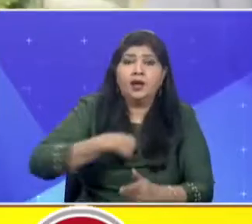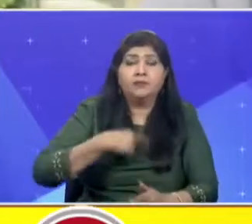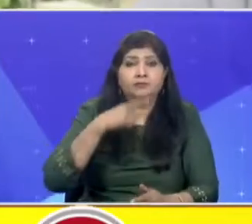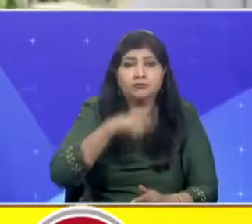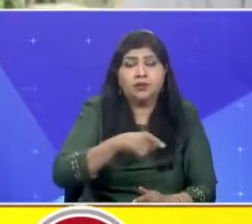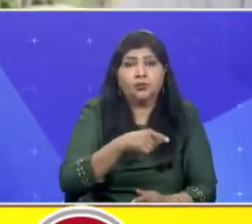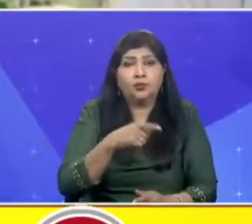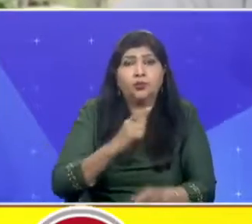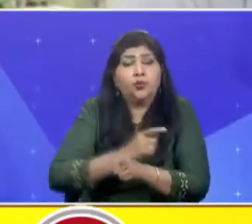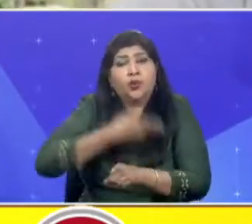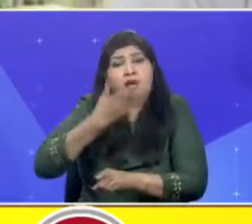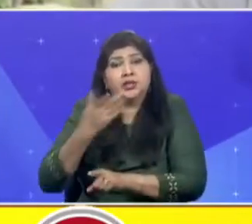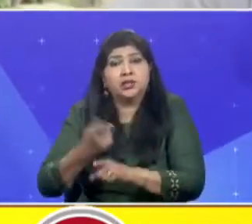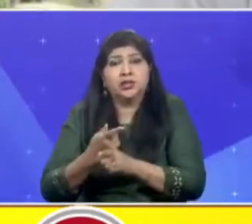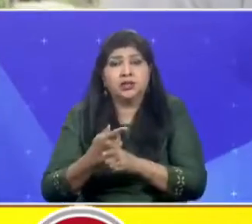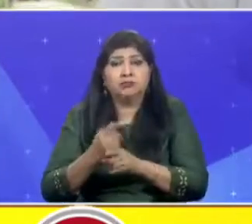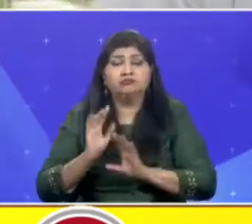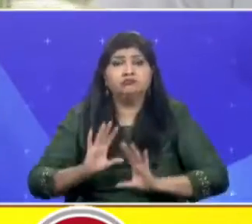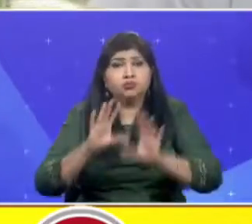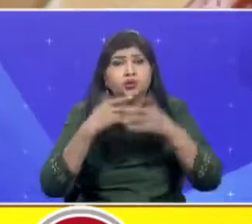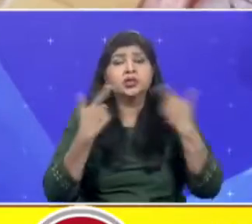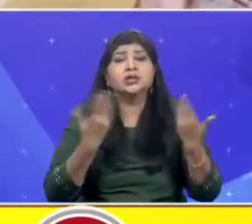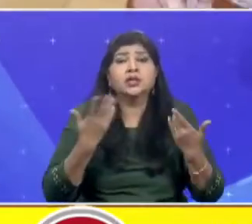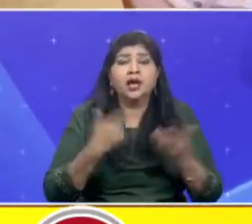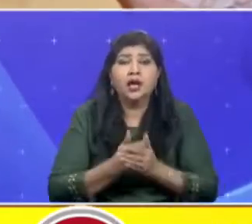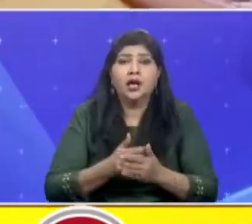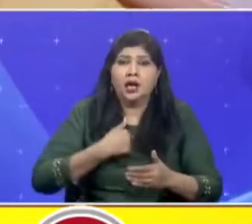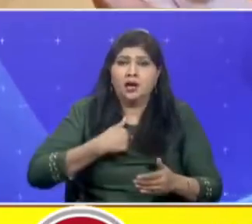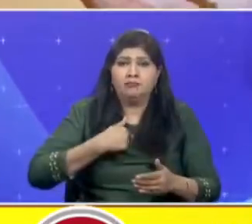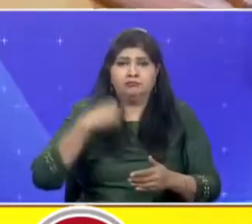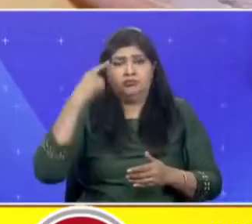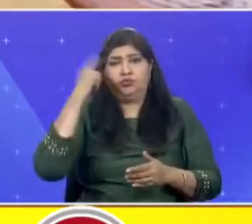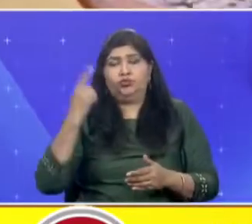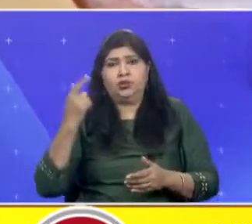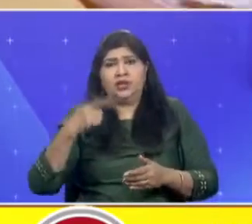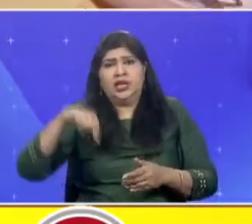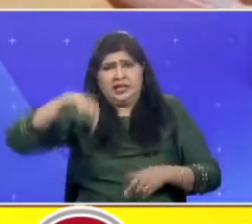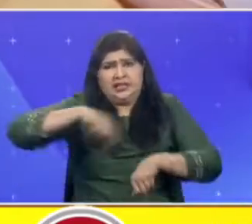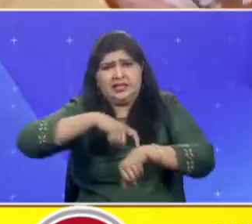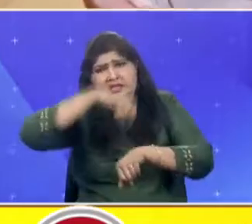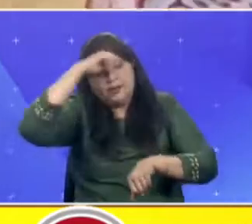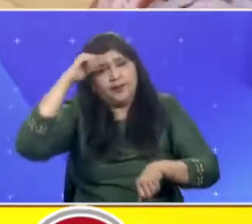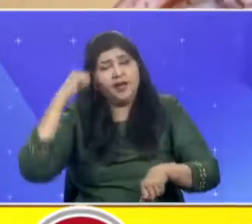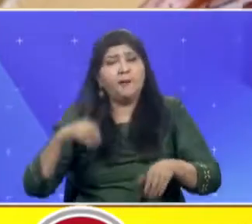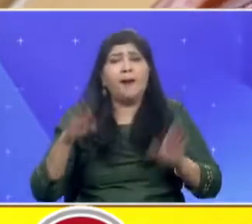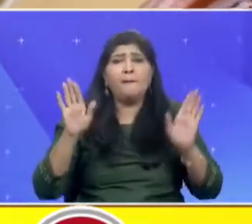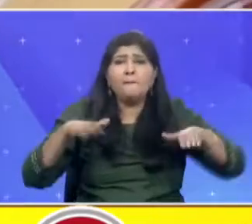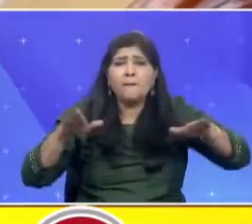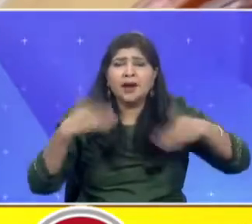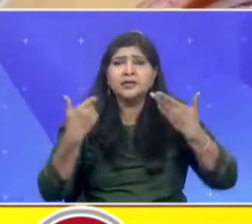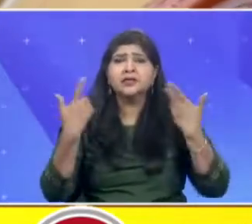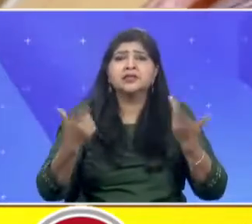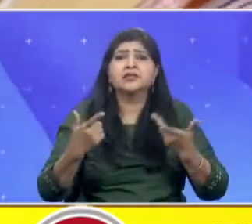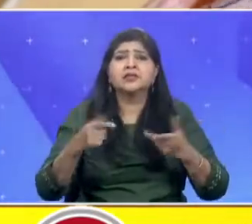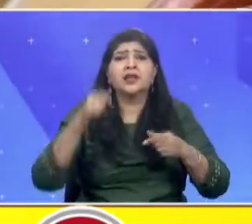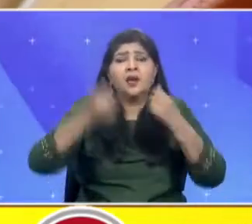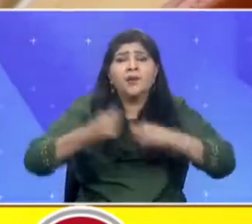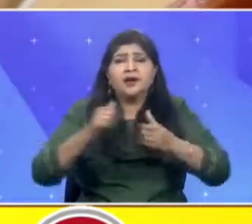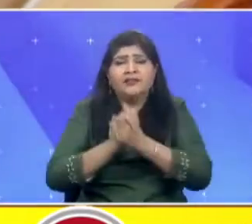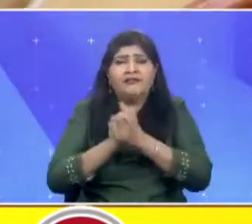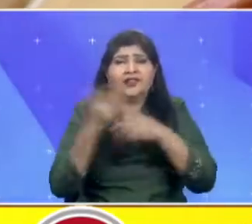सबको जरूर प्रेरित करेगा और हम भी इस गर्मी में हमारे पशु पक्षी मित्रों के